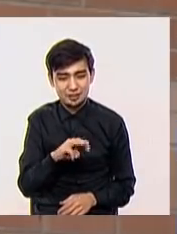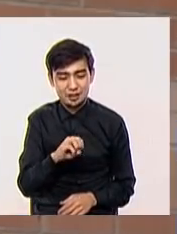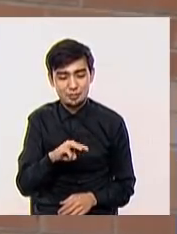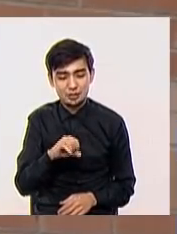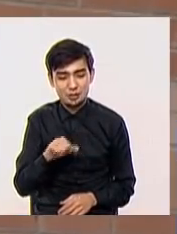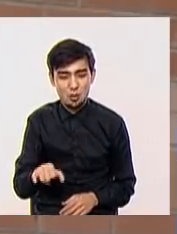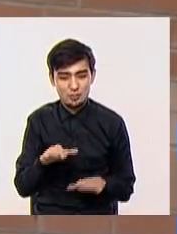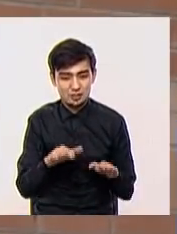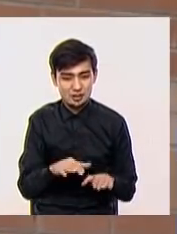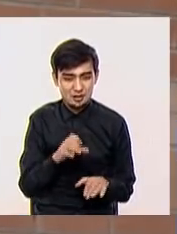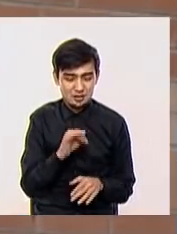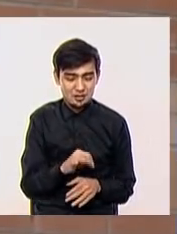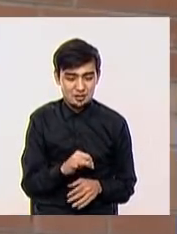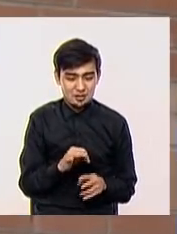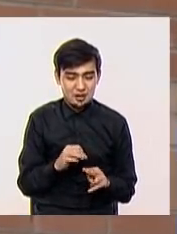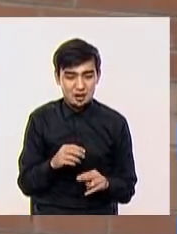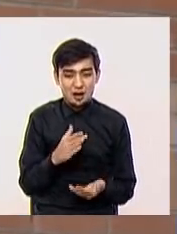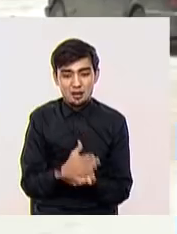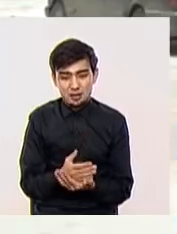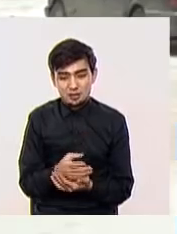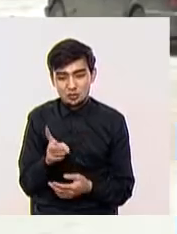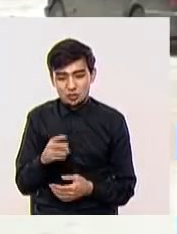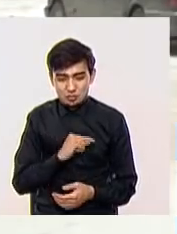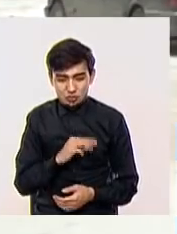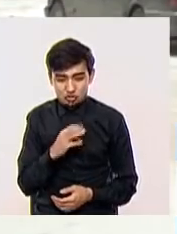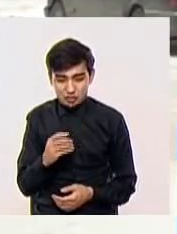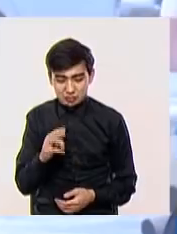горняки получают гораздо меньшие зарплаты.